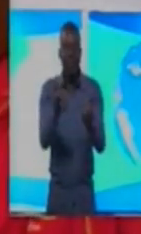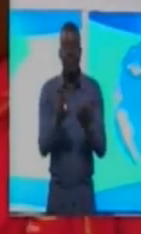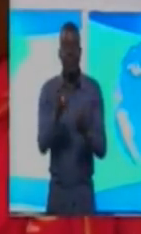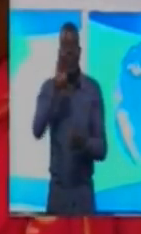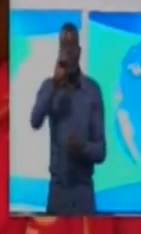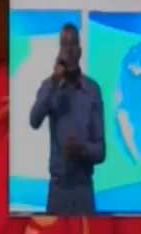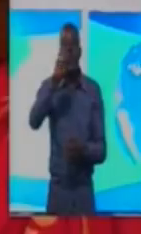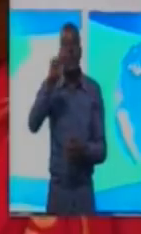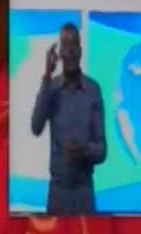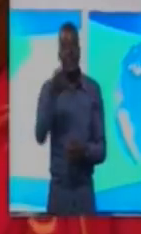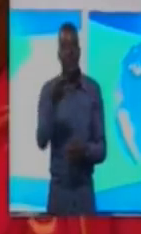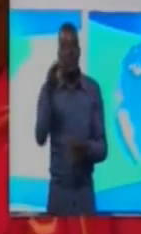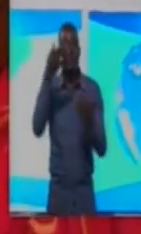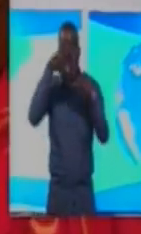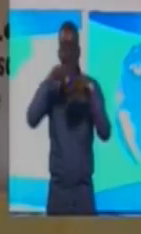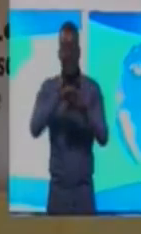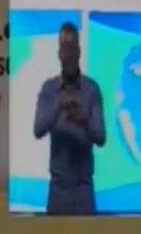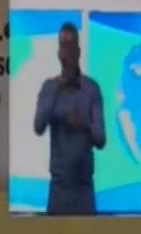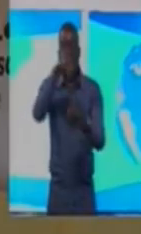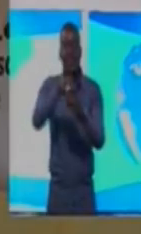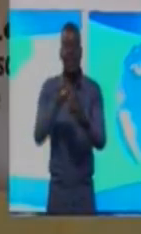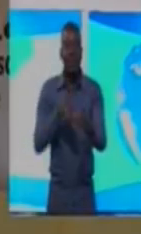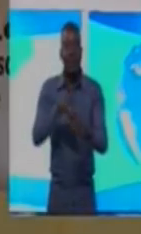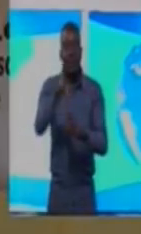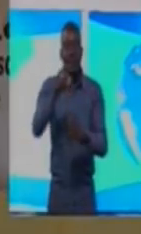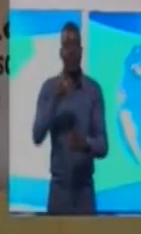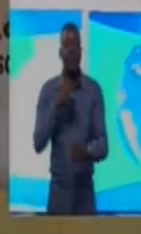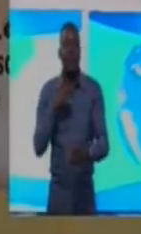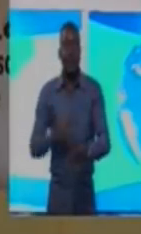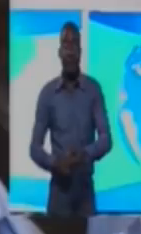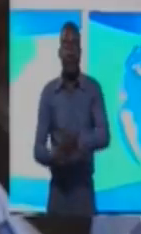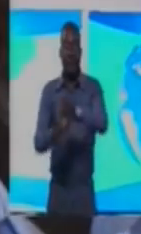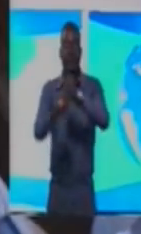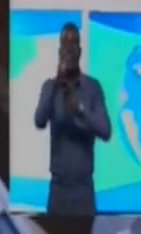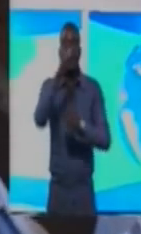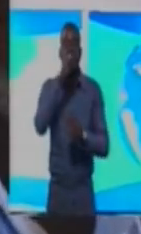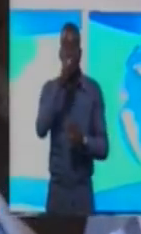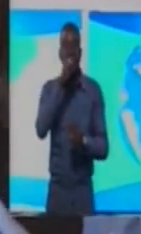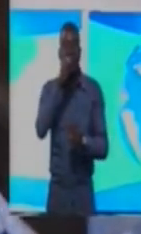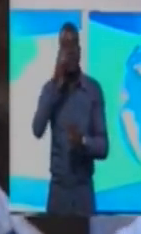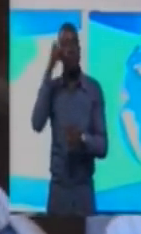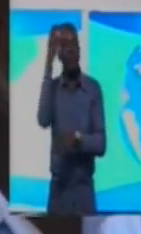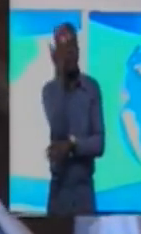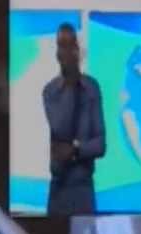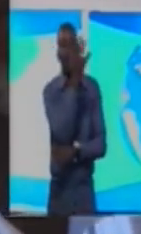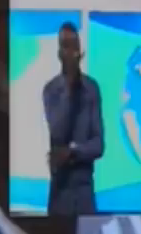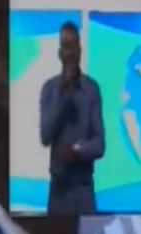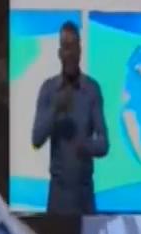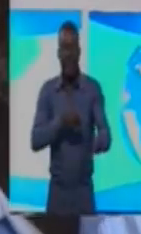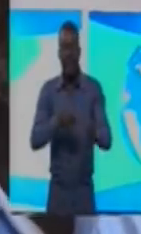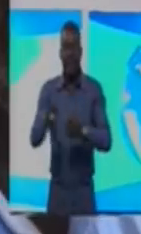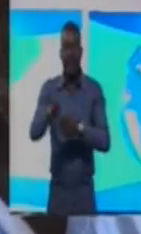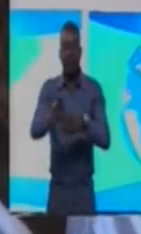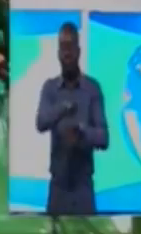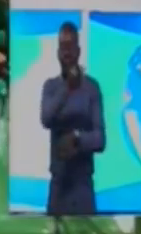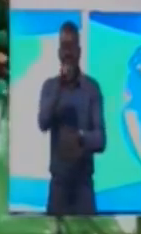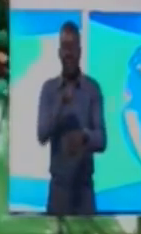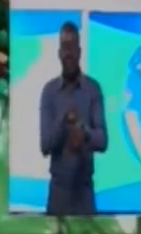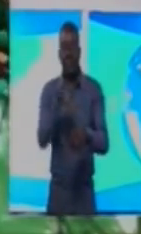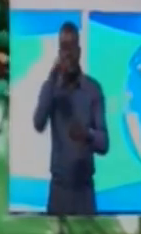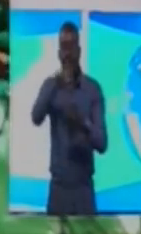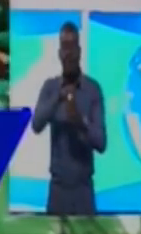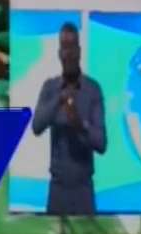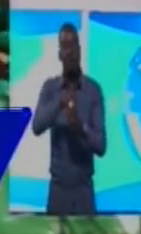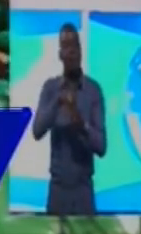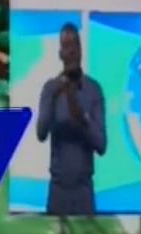APIL intervient entre autres dans le domaine de la sécurité alimentaire et nutritionnelle, l'agroforesterie et la gestion des ressources naturelles dans les régions